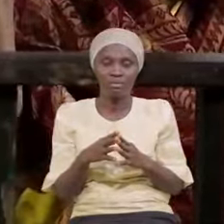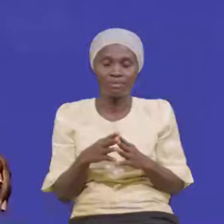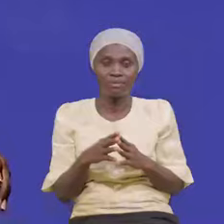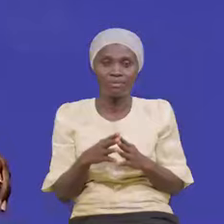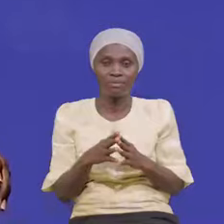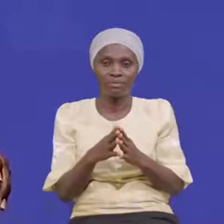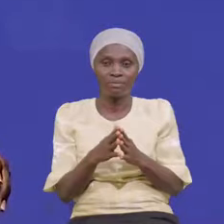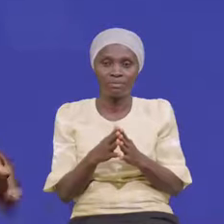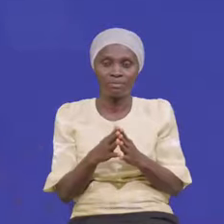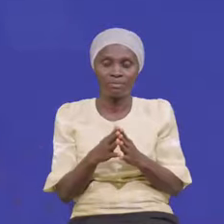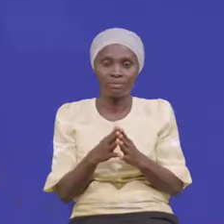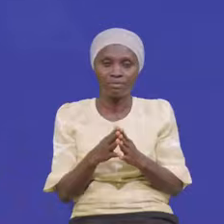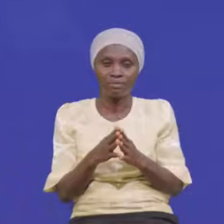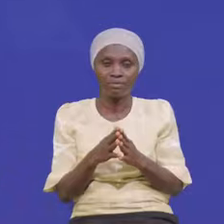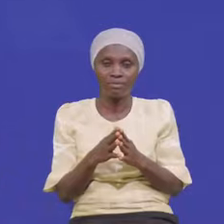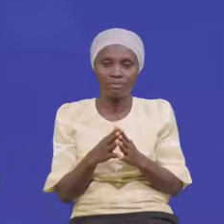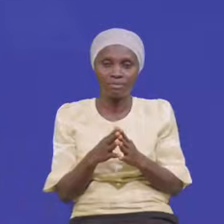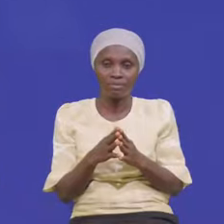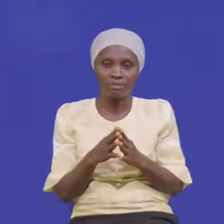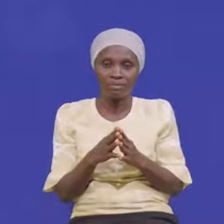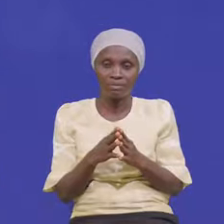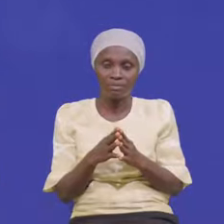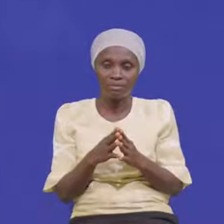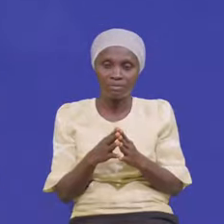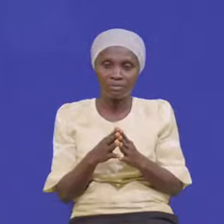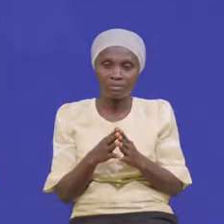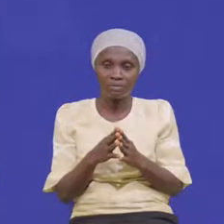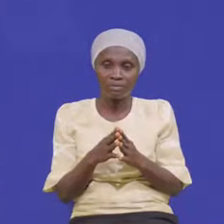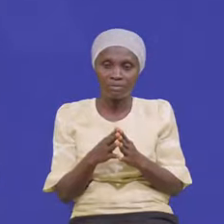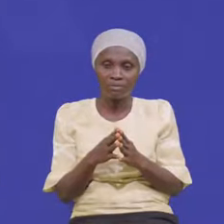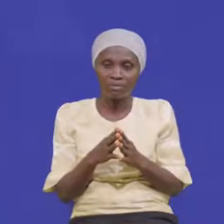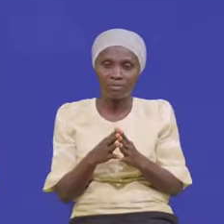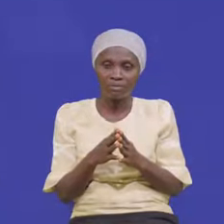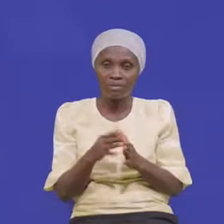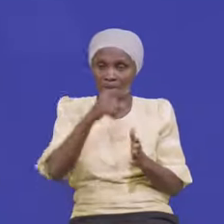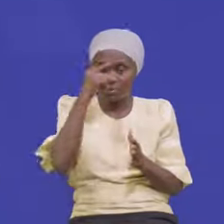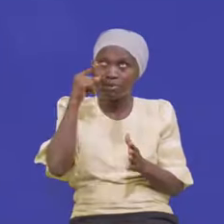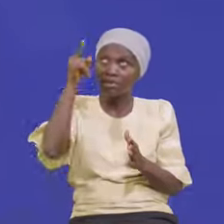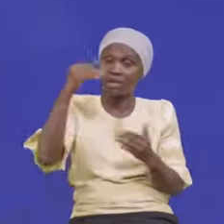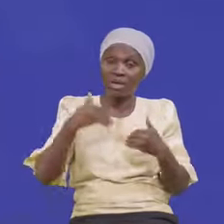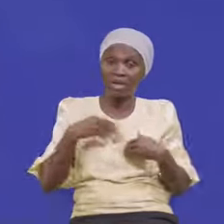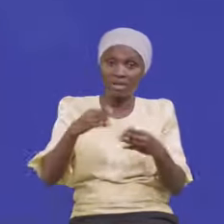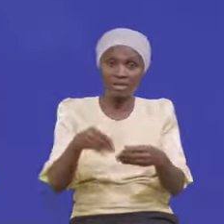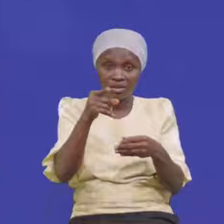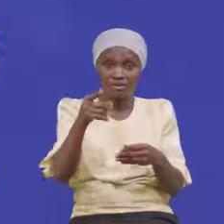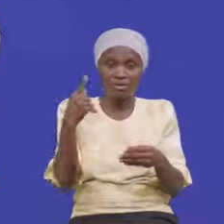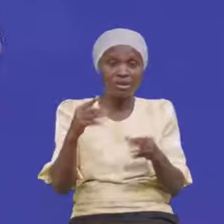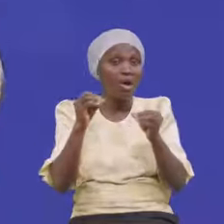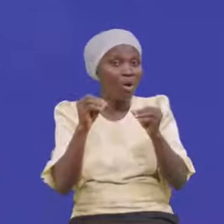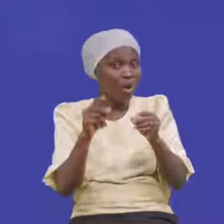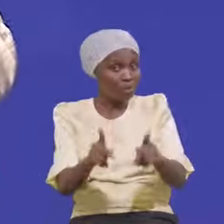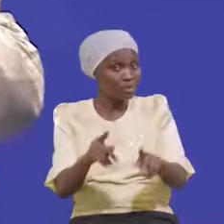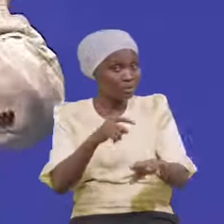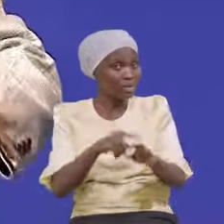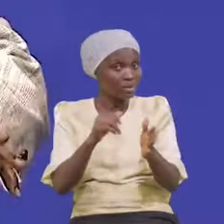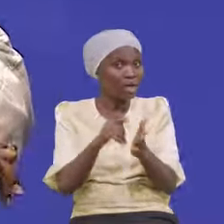మీరు ఆ పని చేయక ముందు మిమ్మల్ని మేలుకొలపడానికి పురికొలపడానికి మరి ఎవరు అవసరం లేదు. Because he has given you the privilege, you can be saved